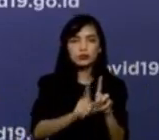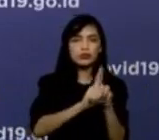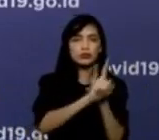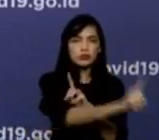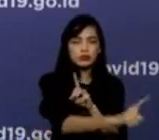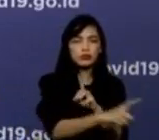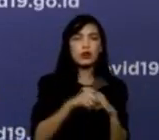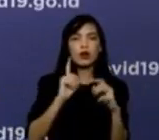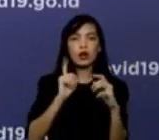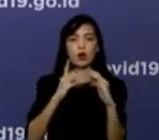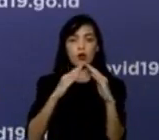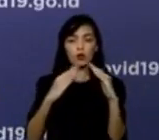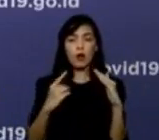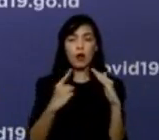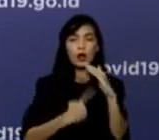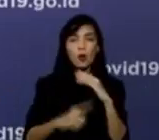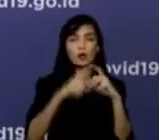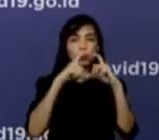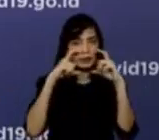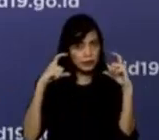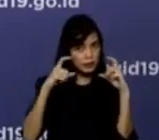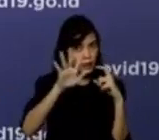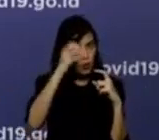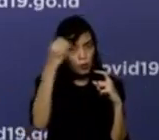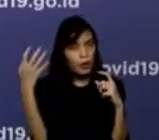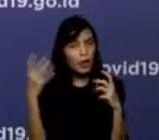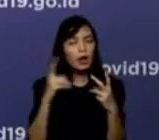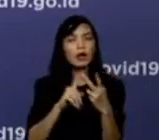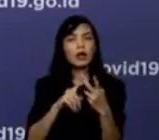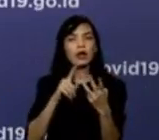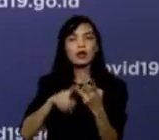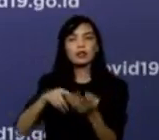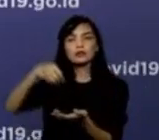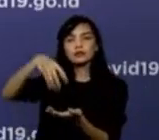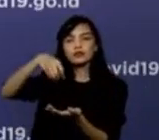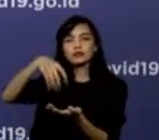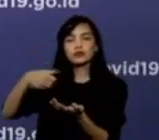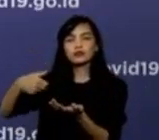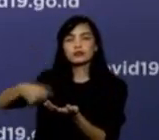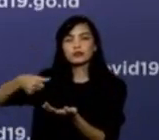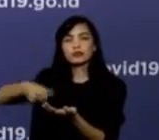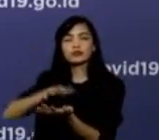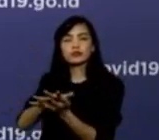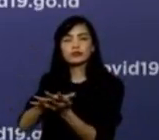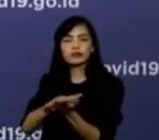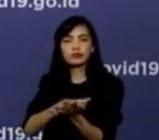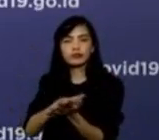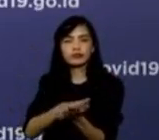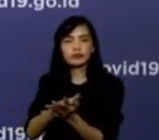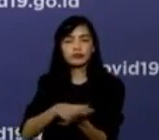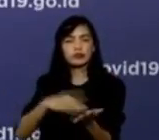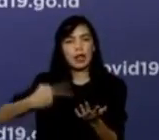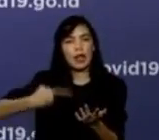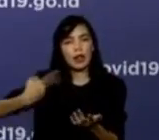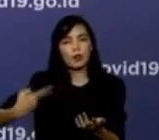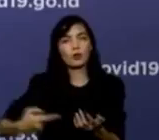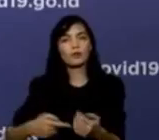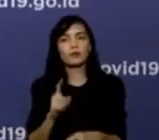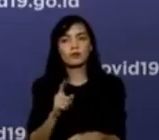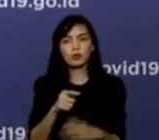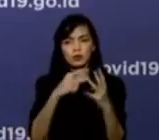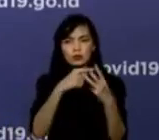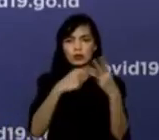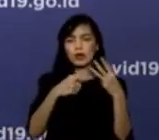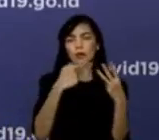masker saat berada di luar rumah, rajin mencuci tangan. Ini menjadi penting. Apabila ini kita lakukan